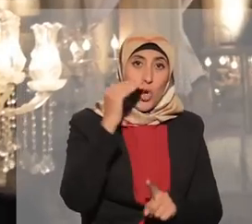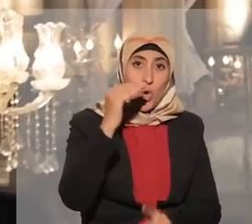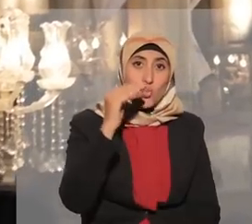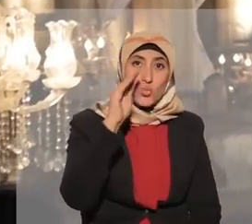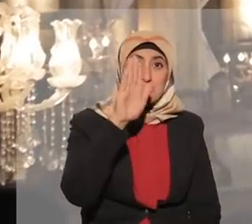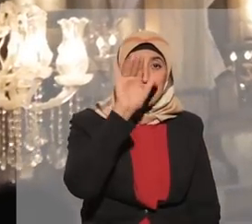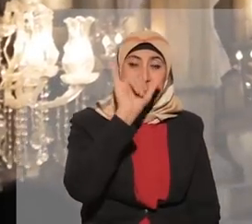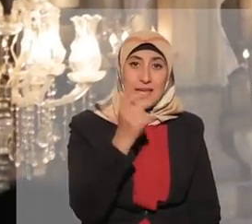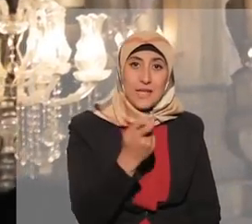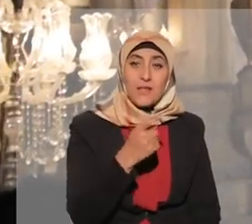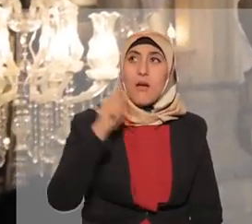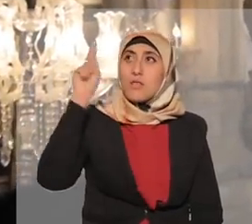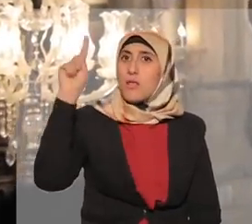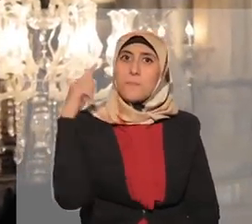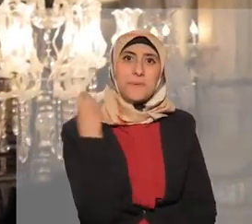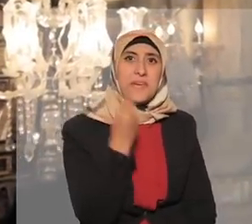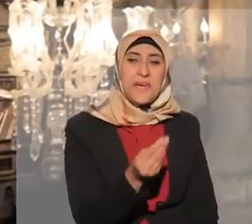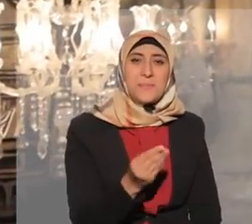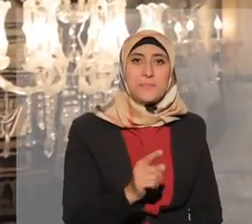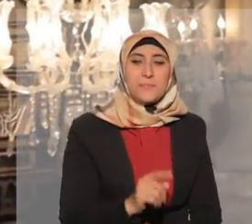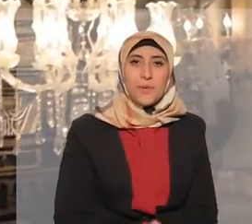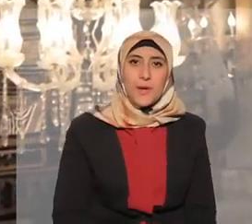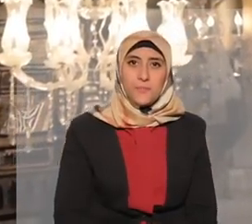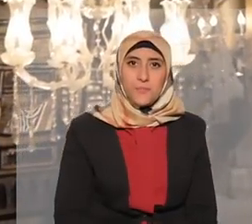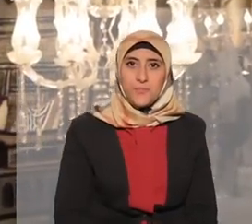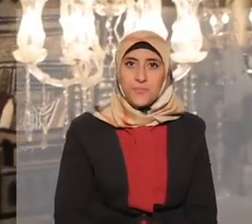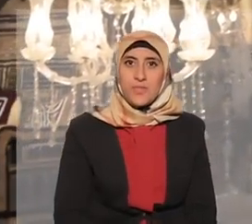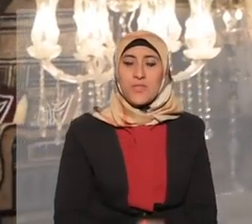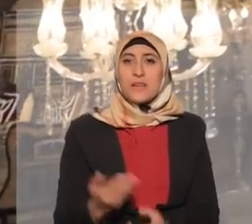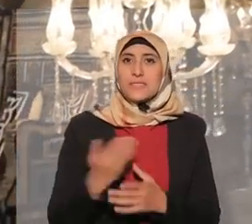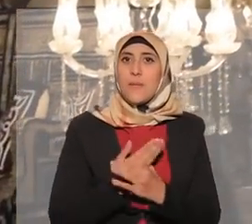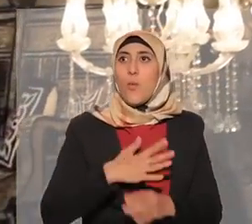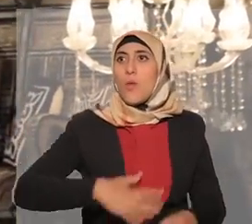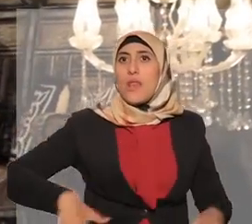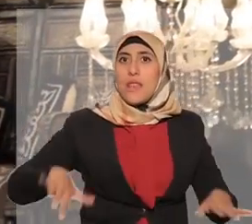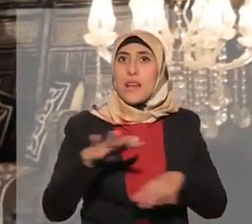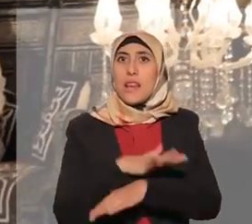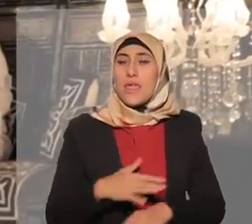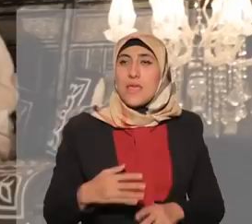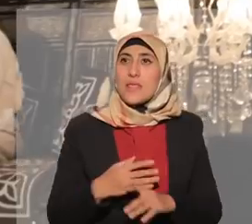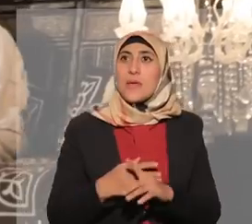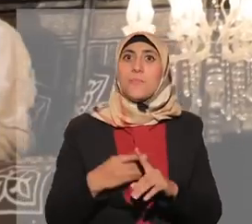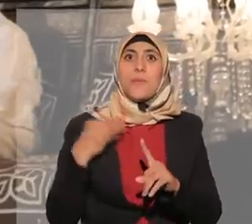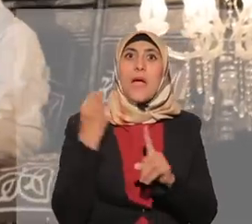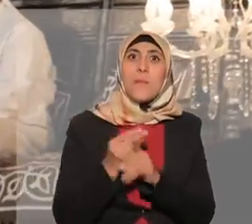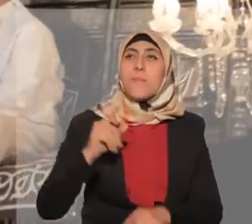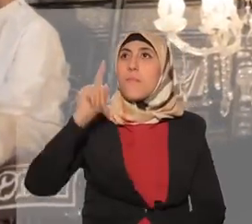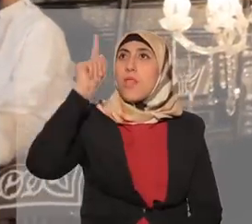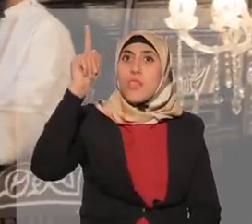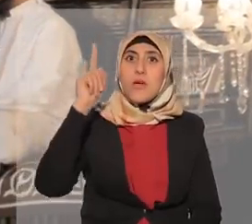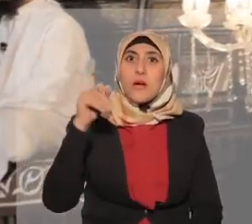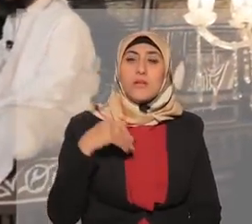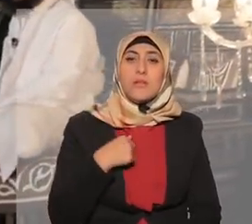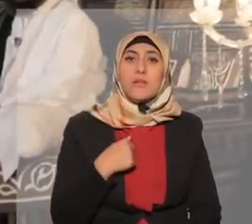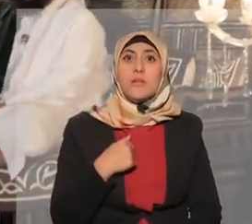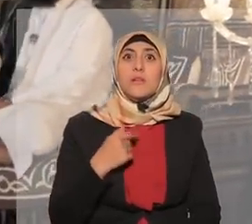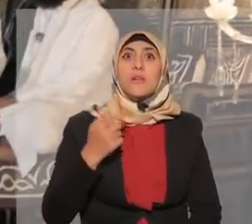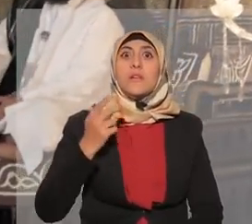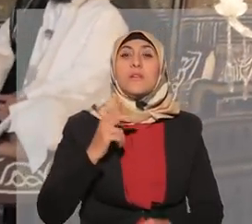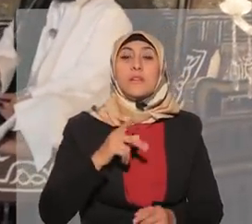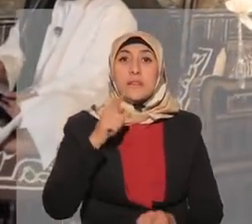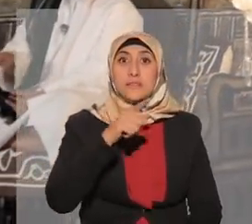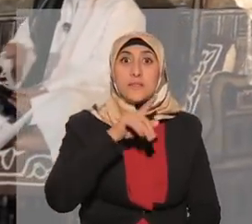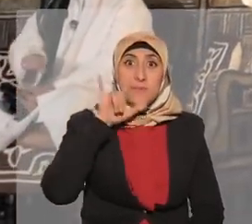الآن نتحدث عن باب لنيل محبة الله عز وجل. أحب الله من